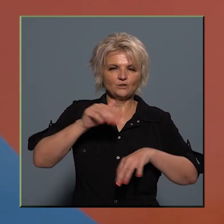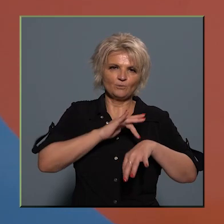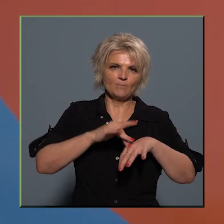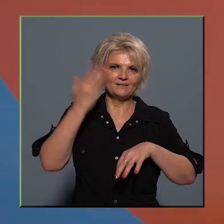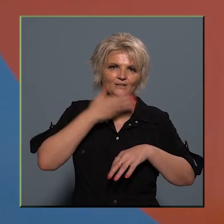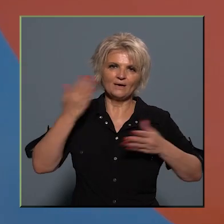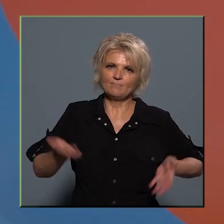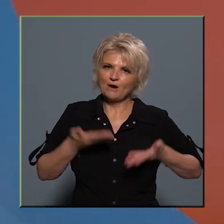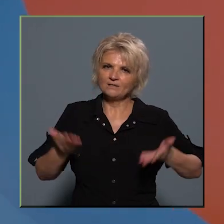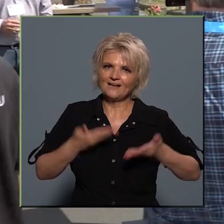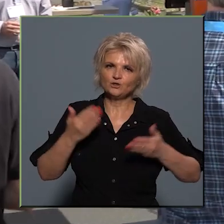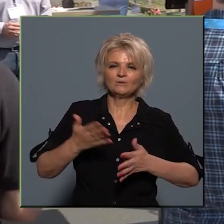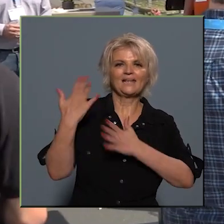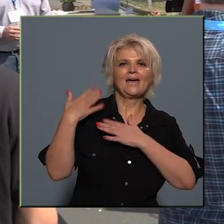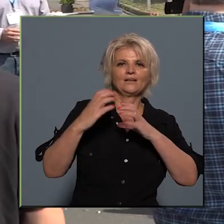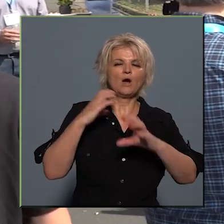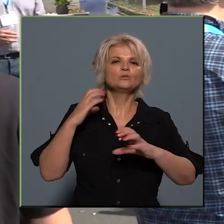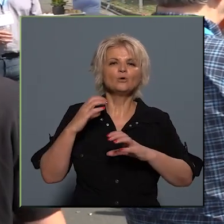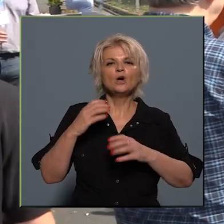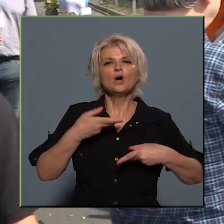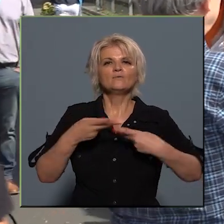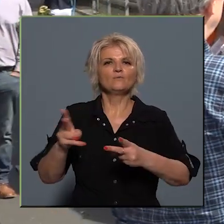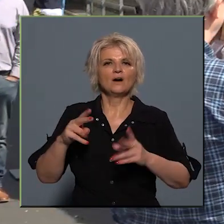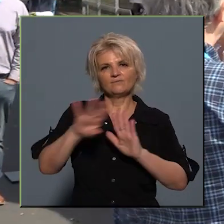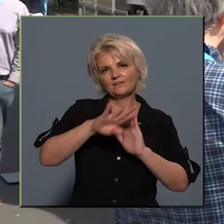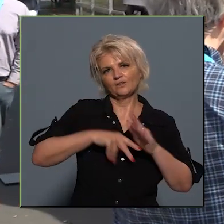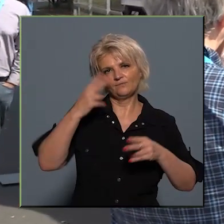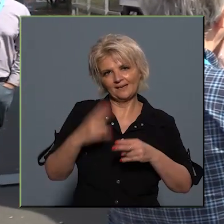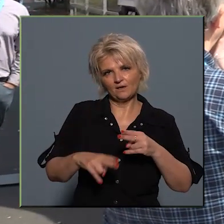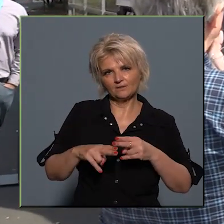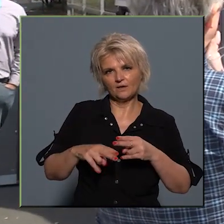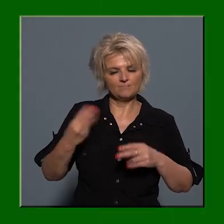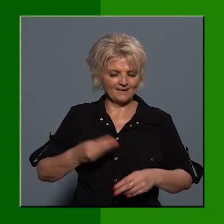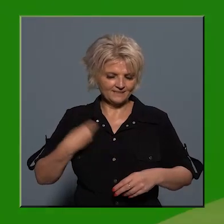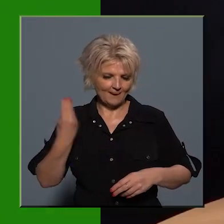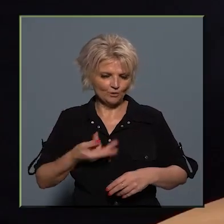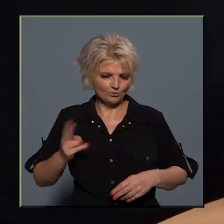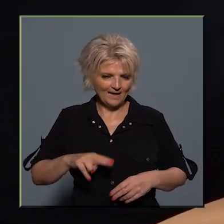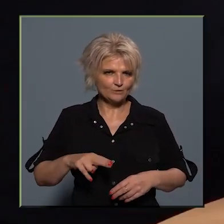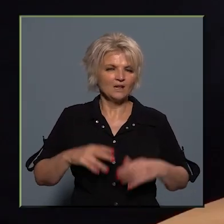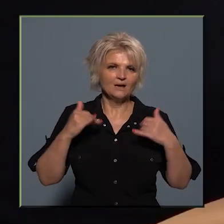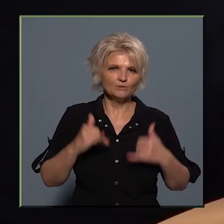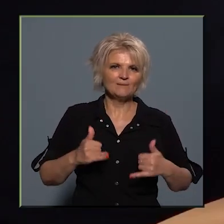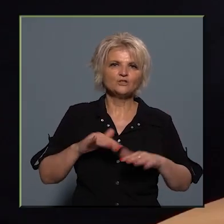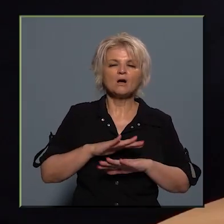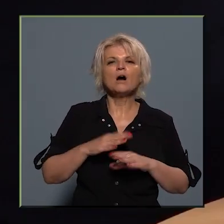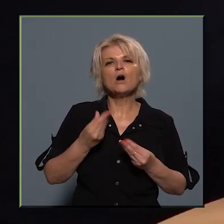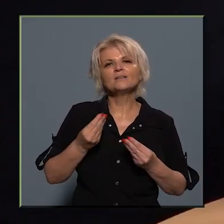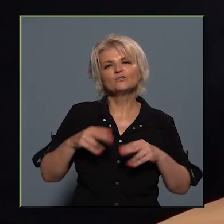hidrogén meghajtású teherautót fuvar feladatok végrehajtására beszámoltunk erről is. Most már csak annyit,